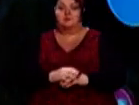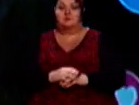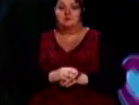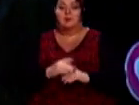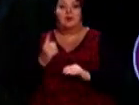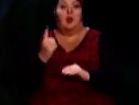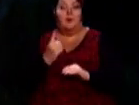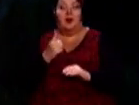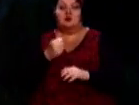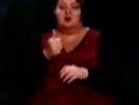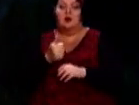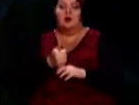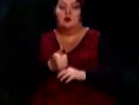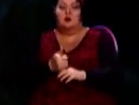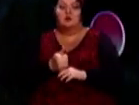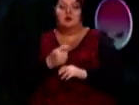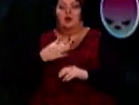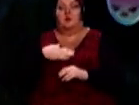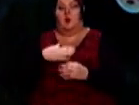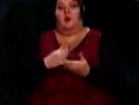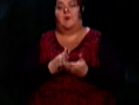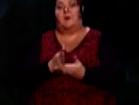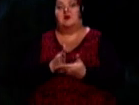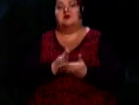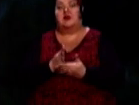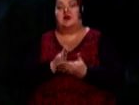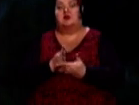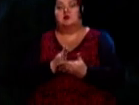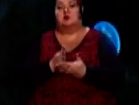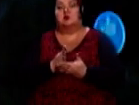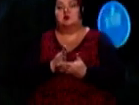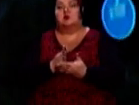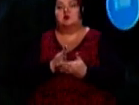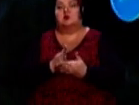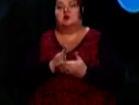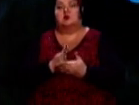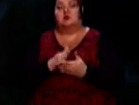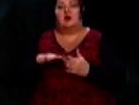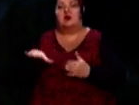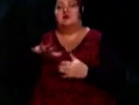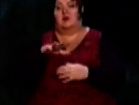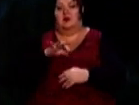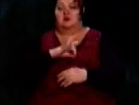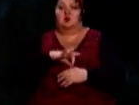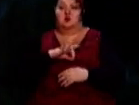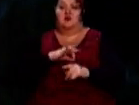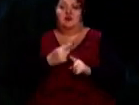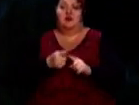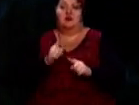Ну, перша і головна за моєю посадою, скажімо так, сфера застосування –